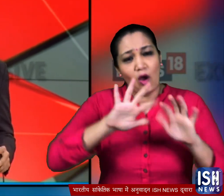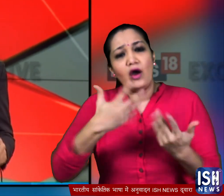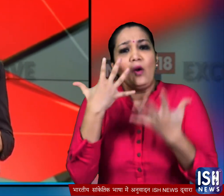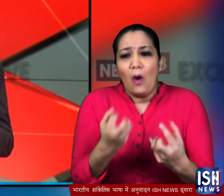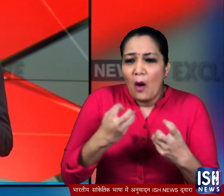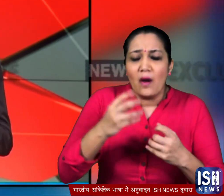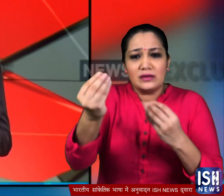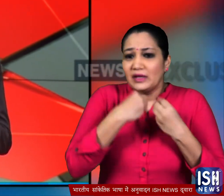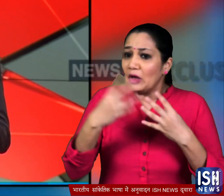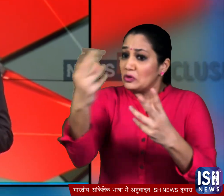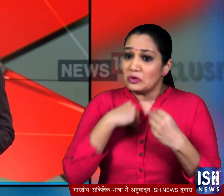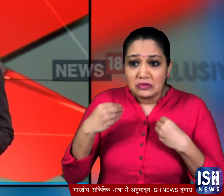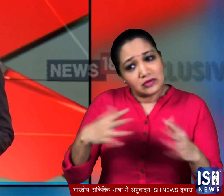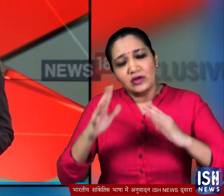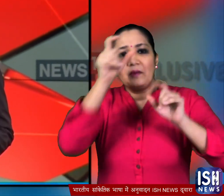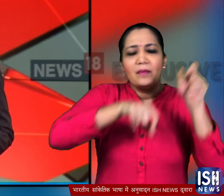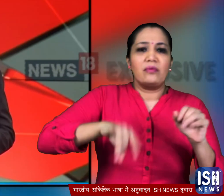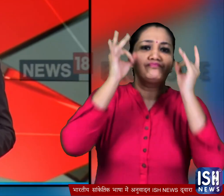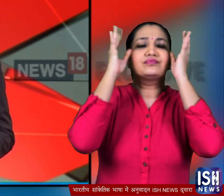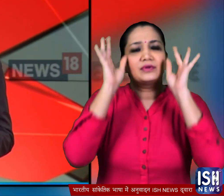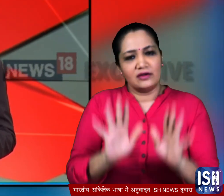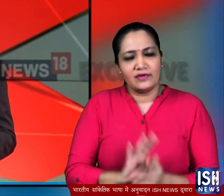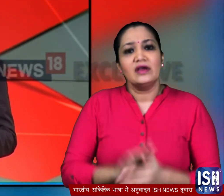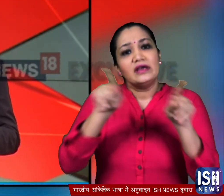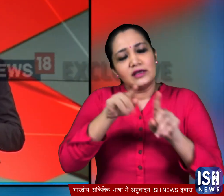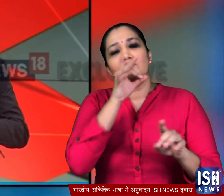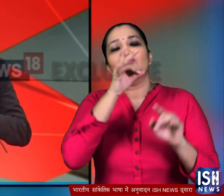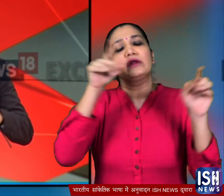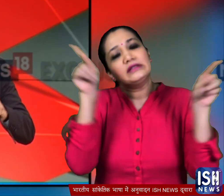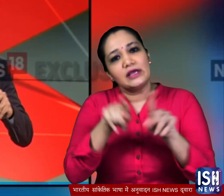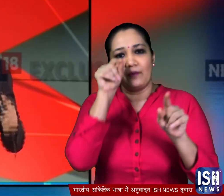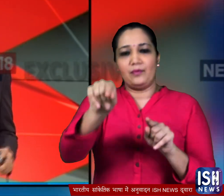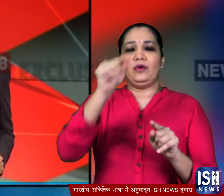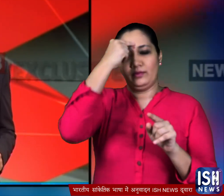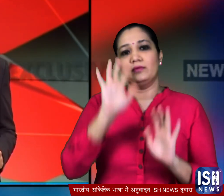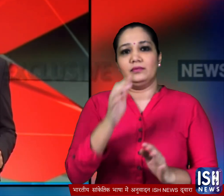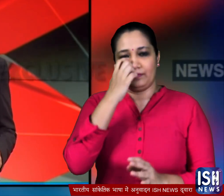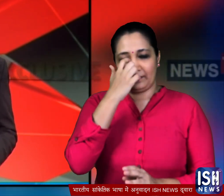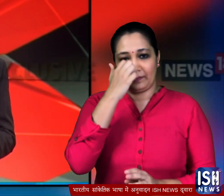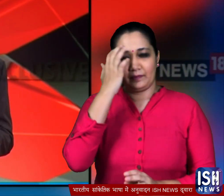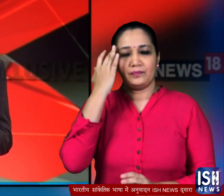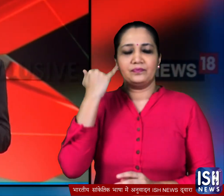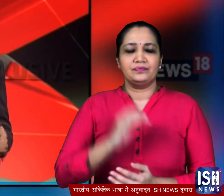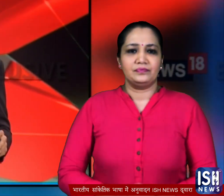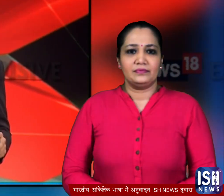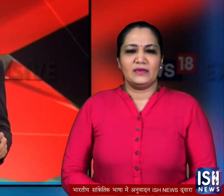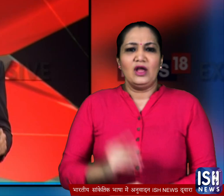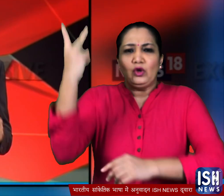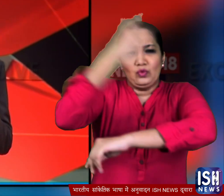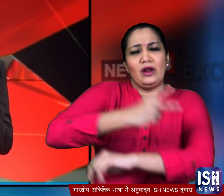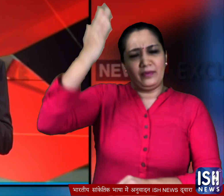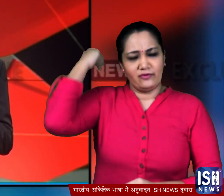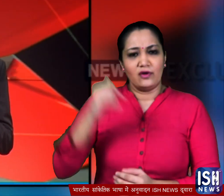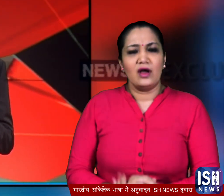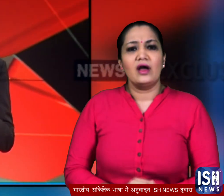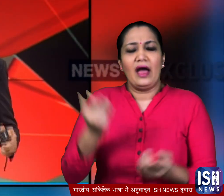पूरी न होने पर कुछ दबंगों का दिमाग खराब हो जाता है और सूरत के होटल में तोड़फोड़ की वजह भी कुछ ऐसी ही मानी जाती है, क्योंकि वहां 2 दिन पहले